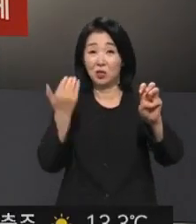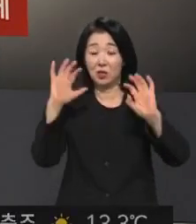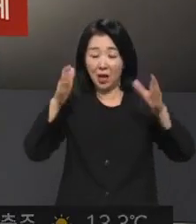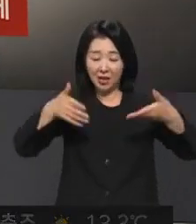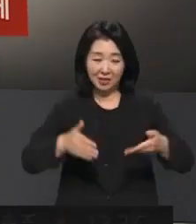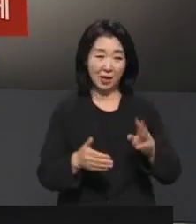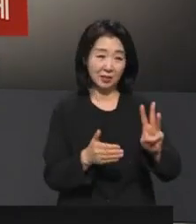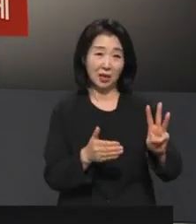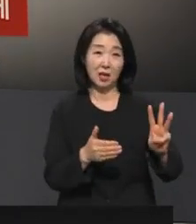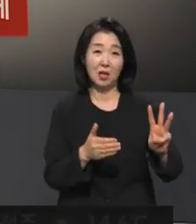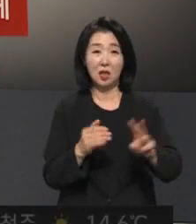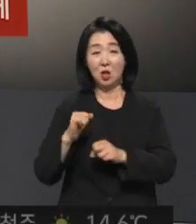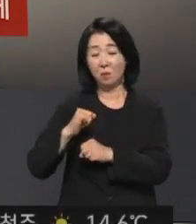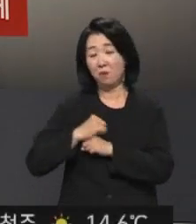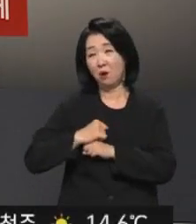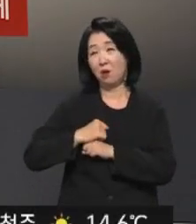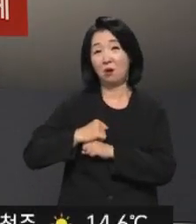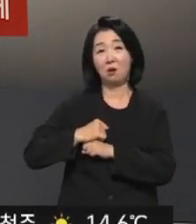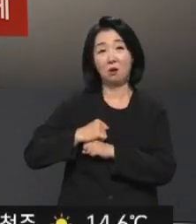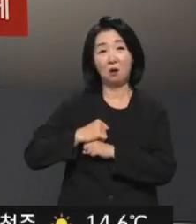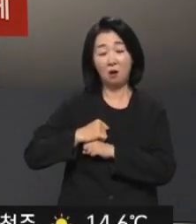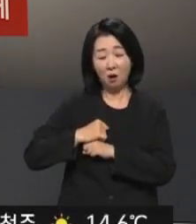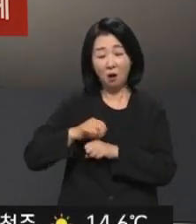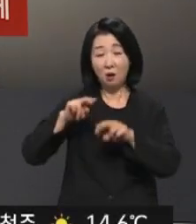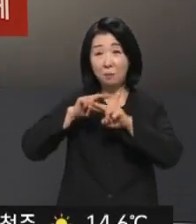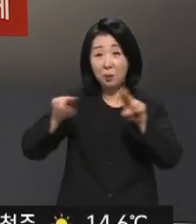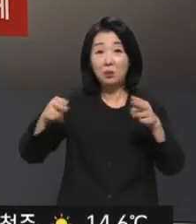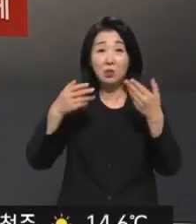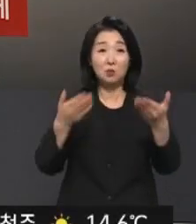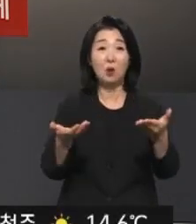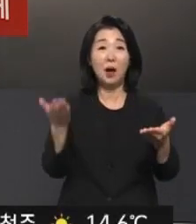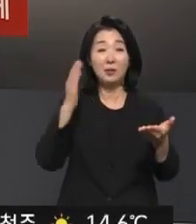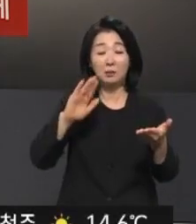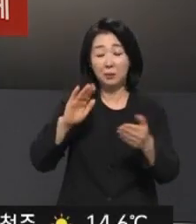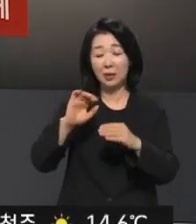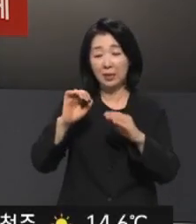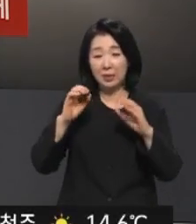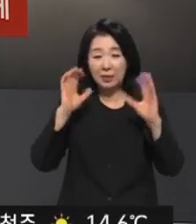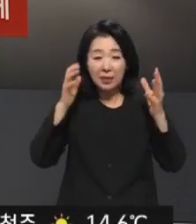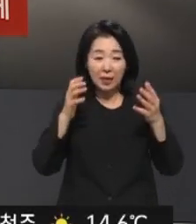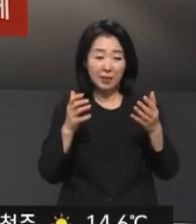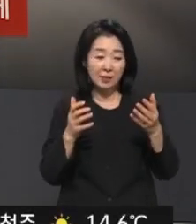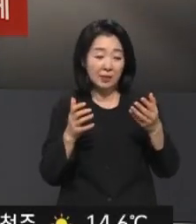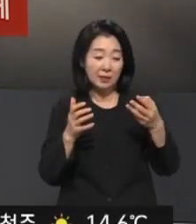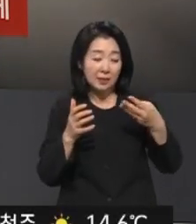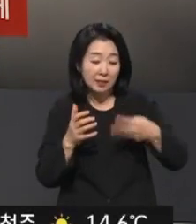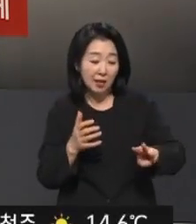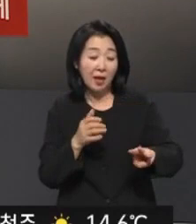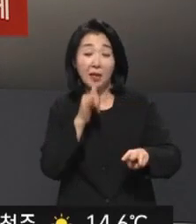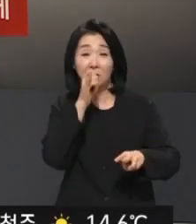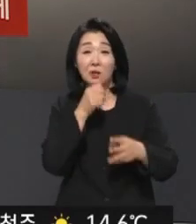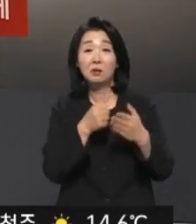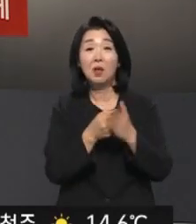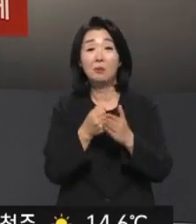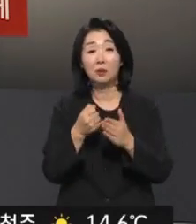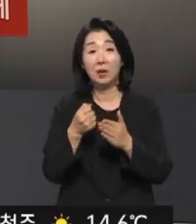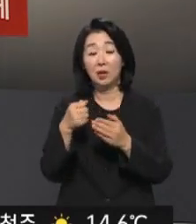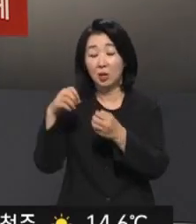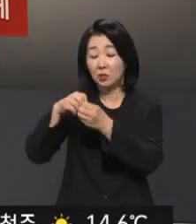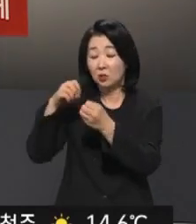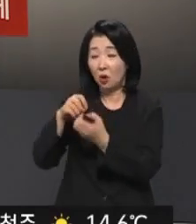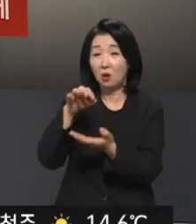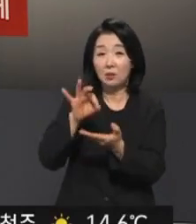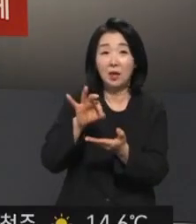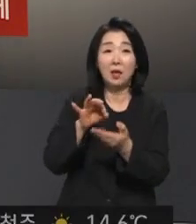낳으면 병역을 면제해주는 안을 검토하고 있다고 하더니 이번에 자녀를 3명 낳으면 증여세를 최대 4억 원까지 면제해주는